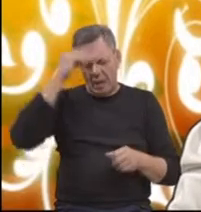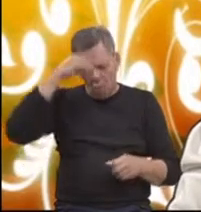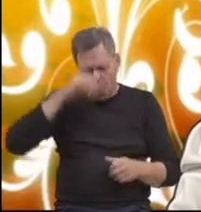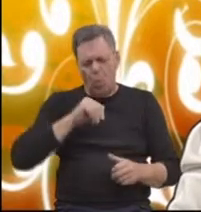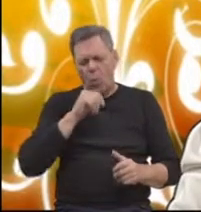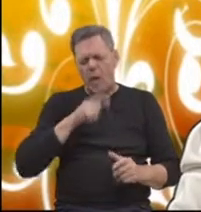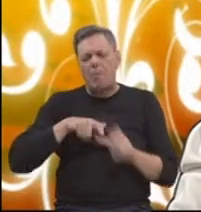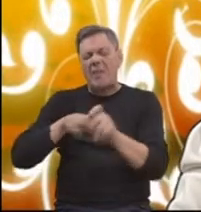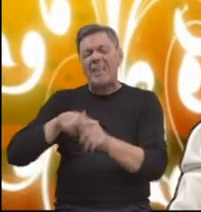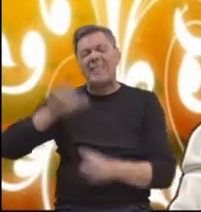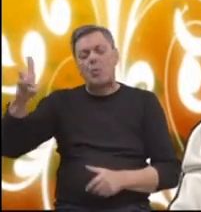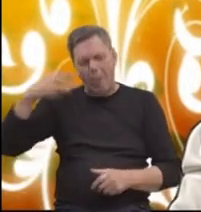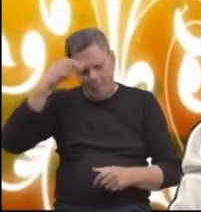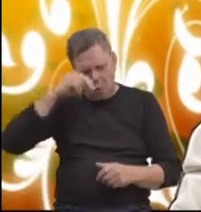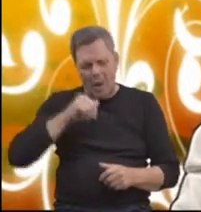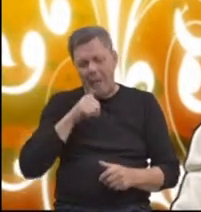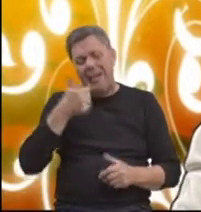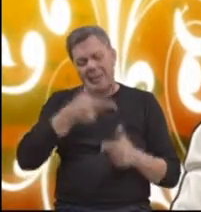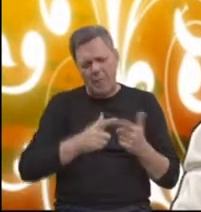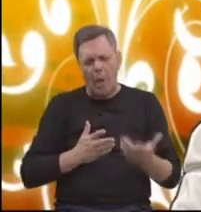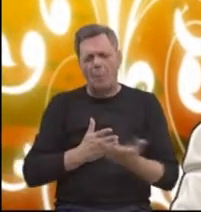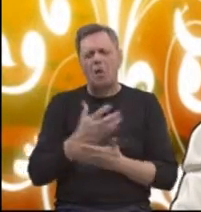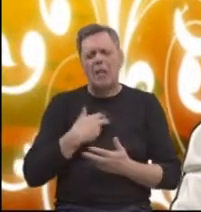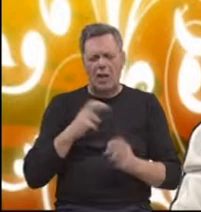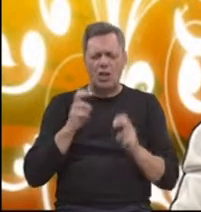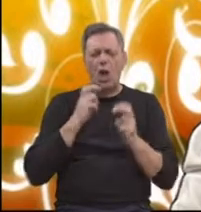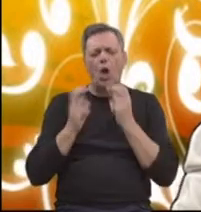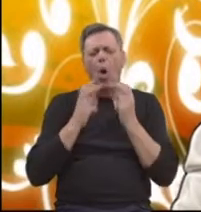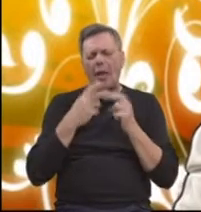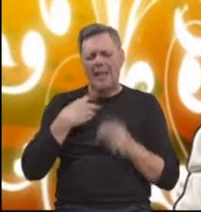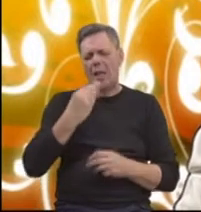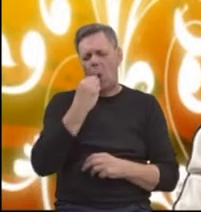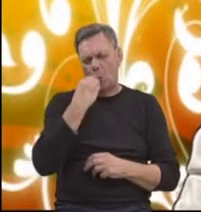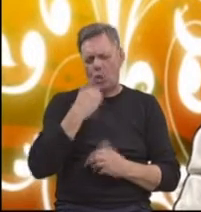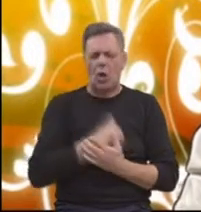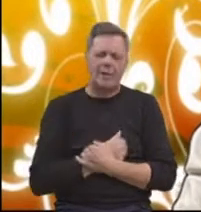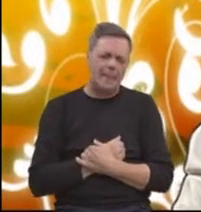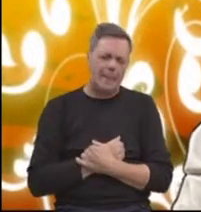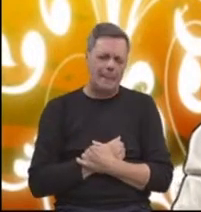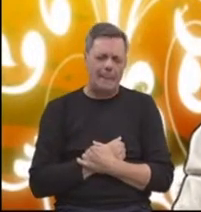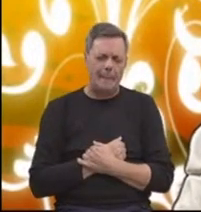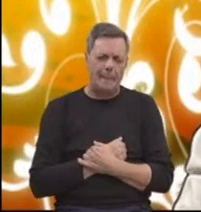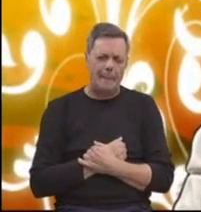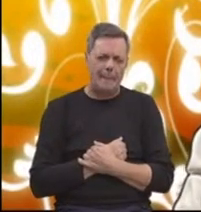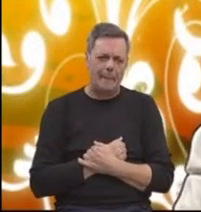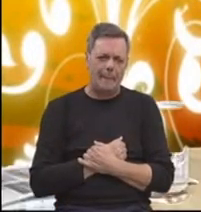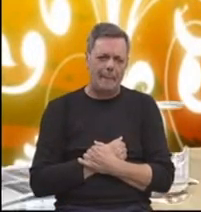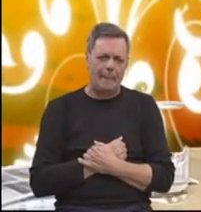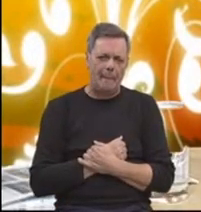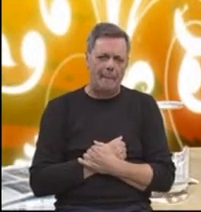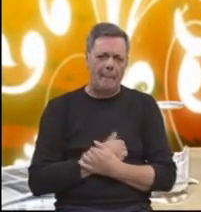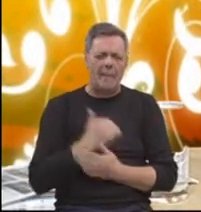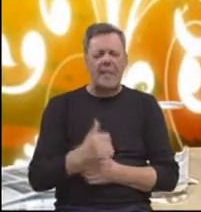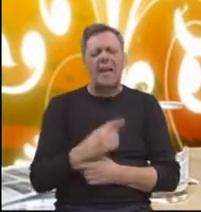drugim strukama, pa i jednim dijelom kroz naš kongres nutricionista koji se evo tradicionalno 6. godinu odvija u Zagrebu. Sad